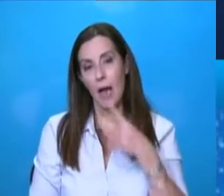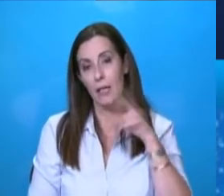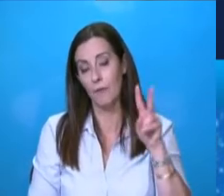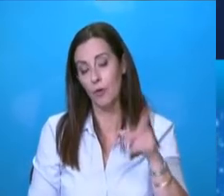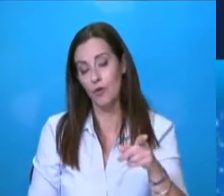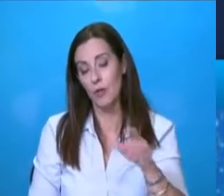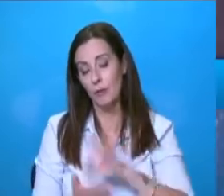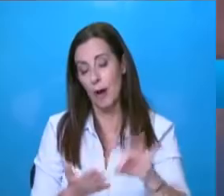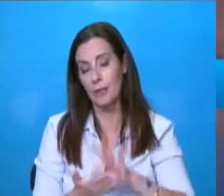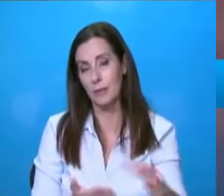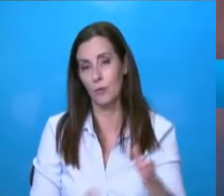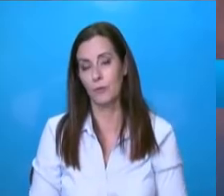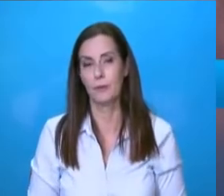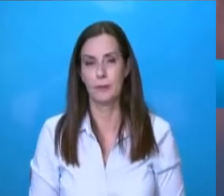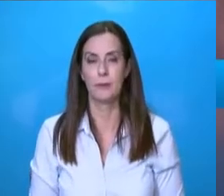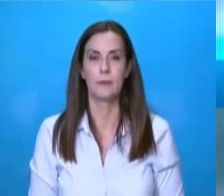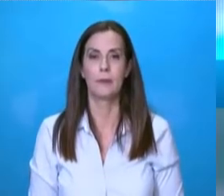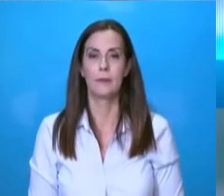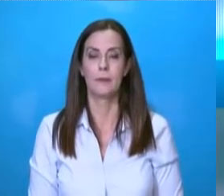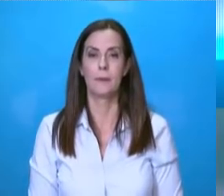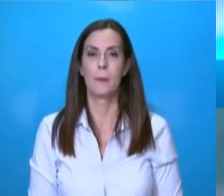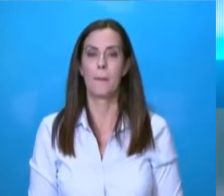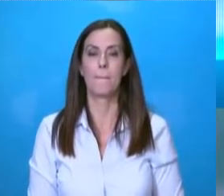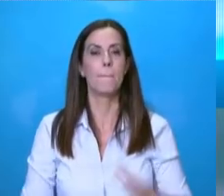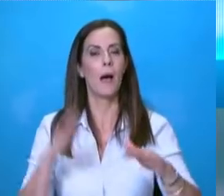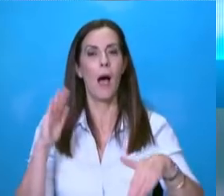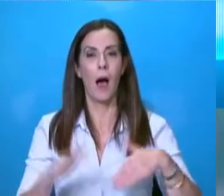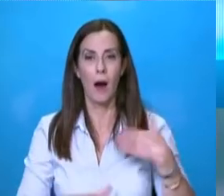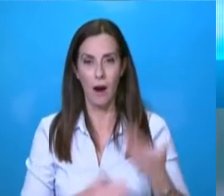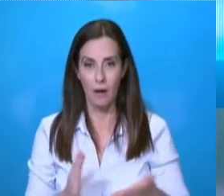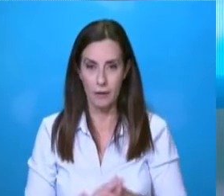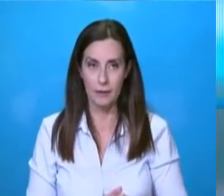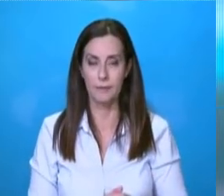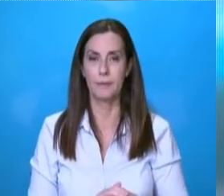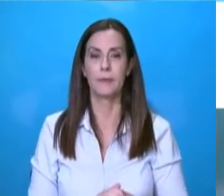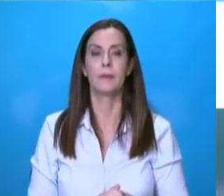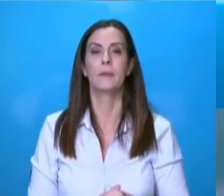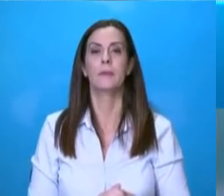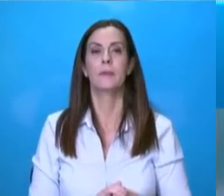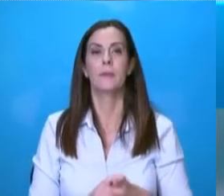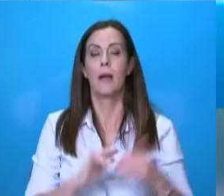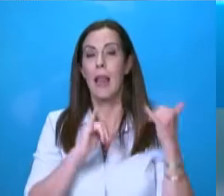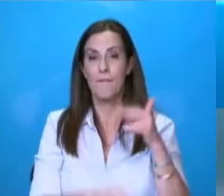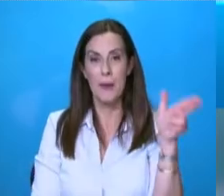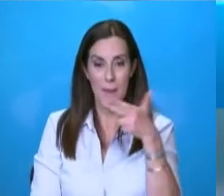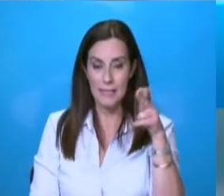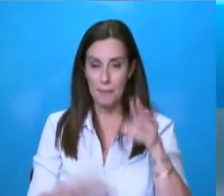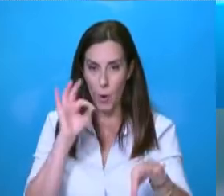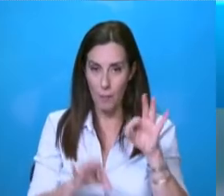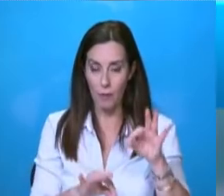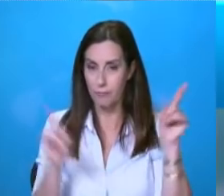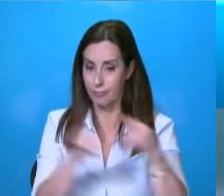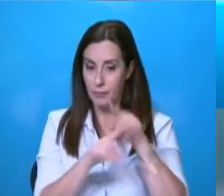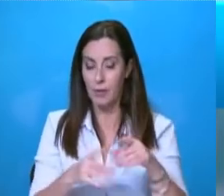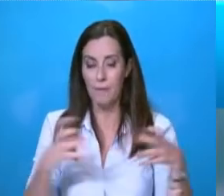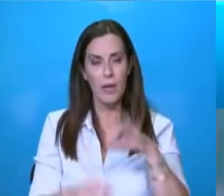בטיוטה הזאת. תודה רבה, מיכל. אז אחרי מותה של היוזמה שעסקנו בה קודם לכן להכניס מצלמות לקלפיות, בישראל